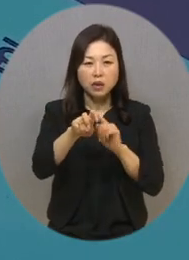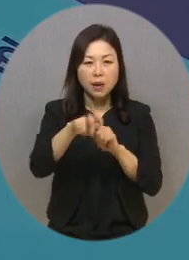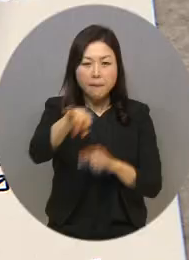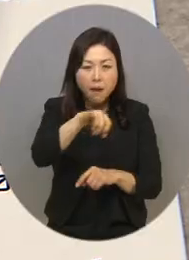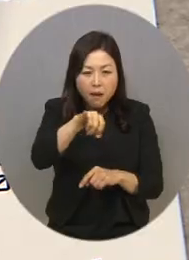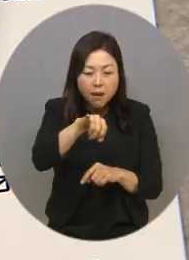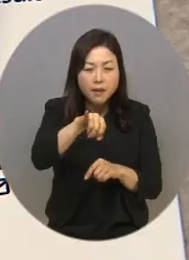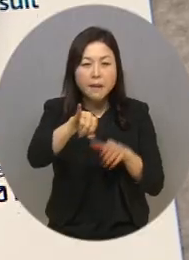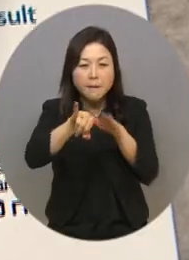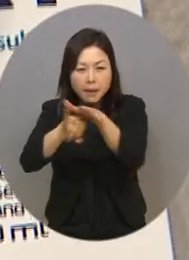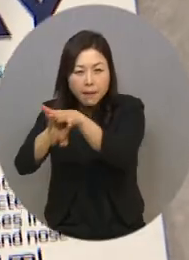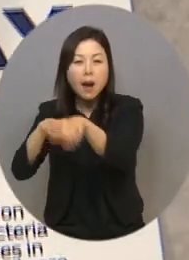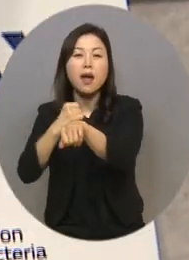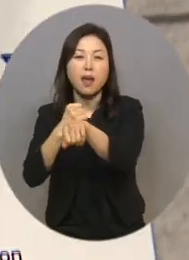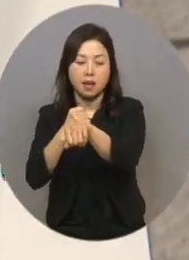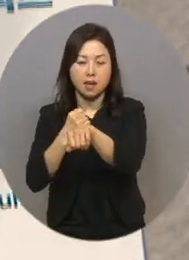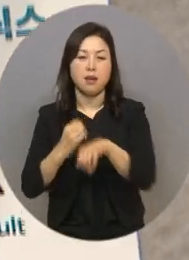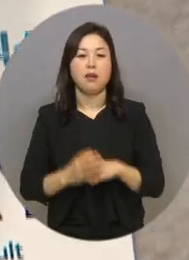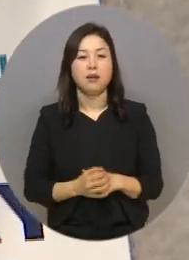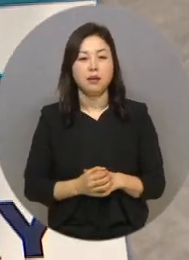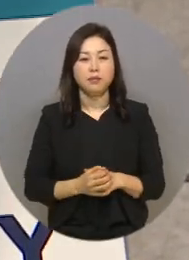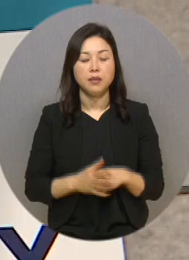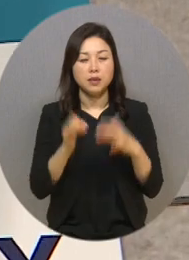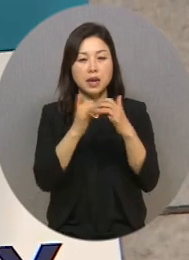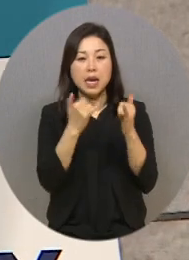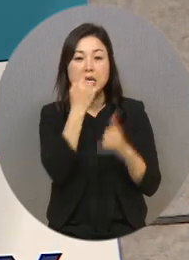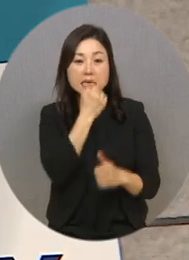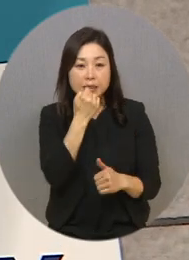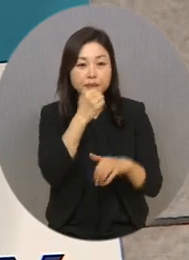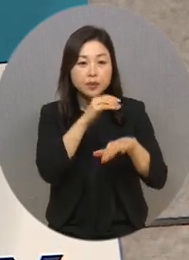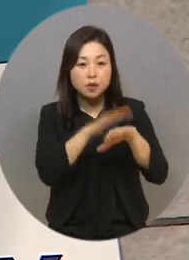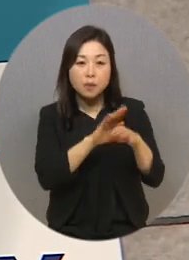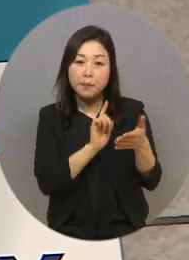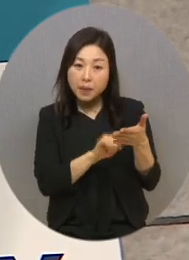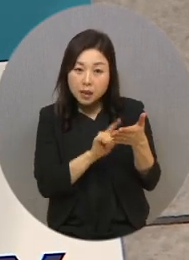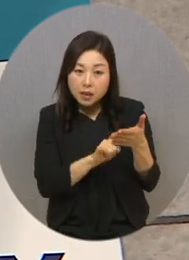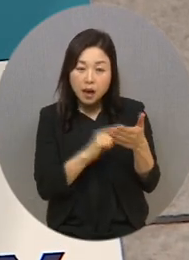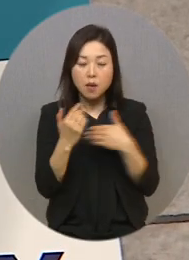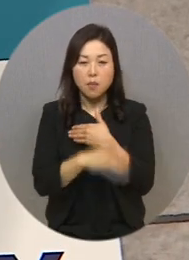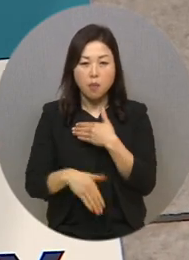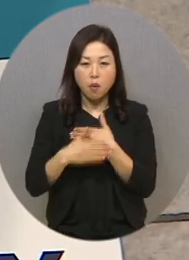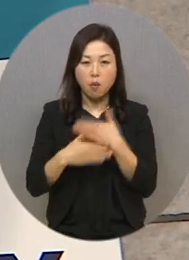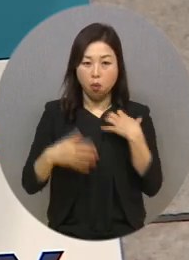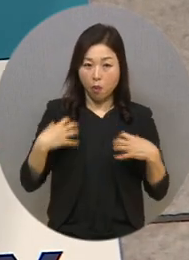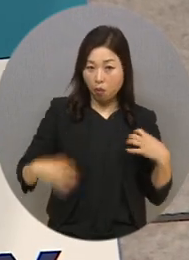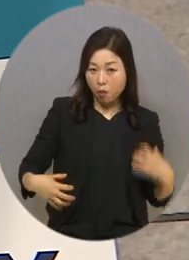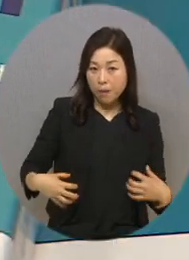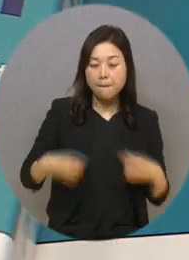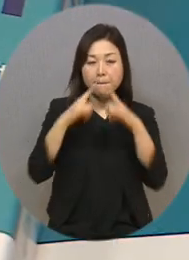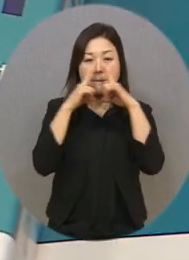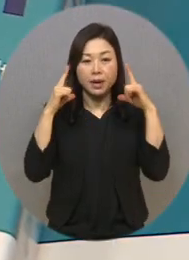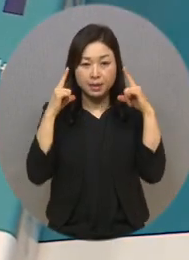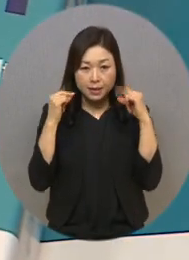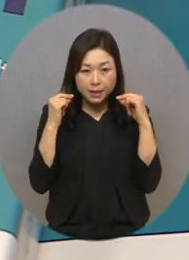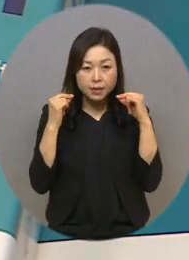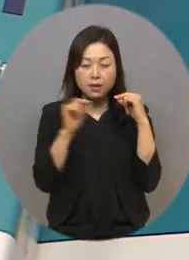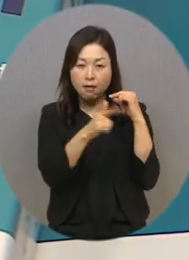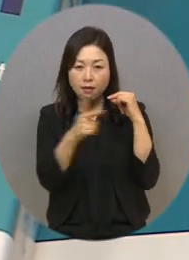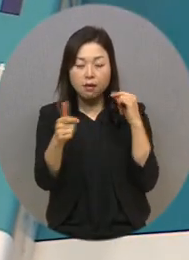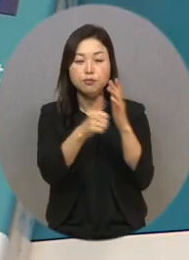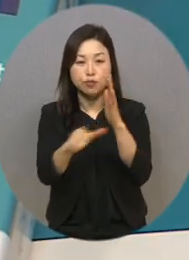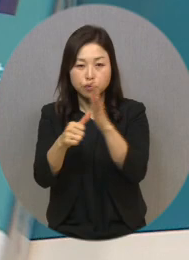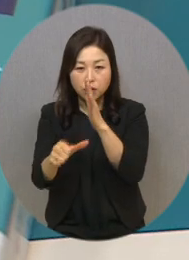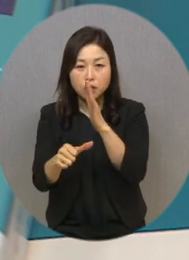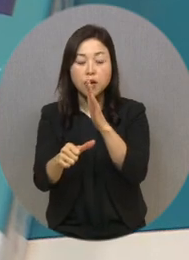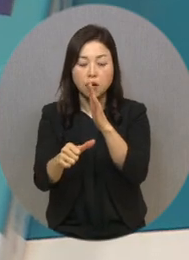가장 큰 특징입니다 사람의 입안 손바닥 기타 신체 부위는 물론 마스크 등 자주 사용하는 물품